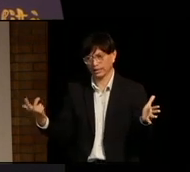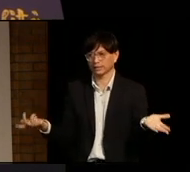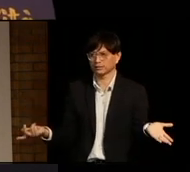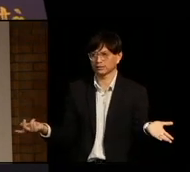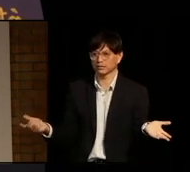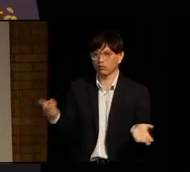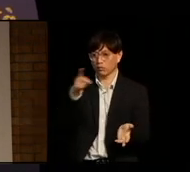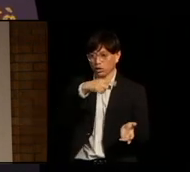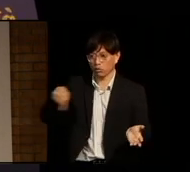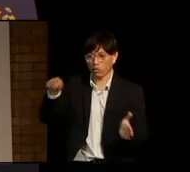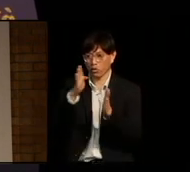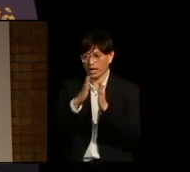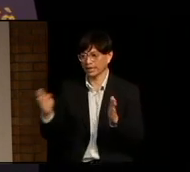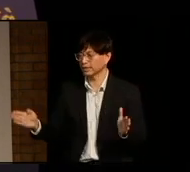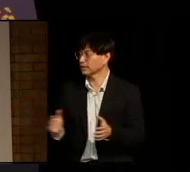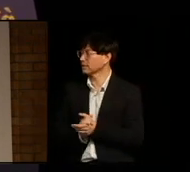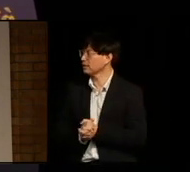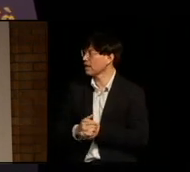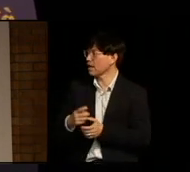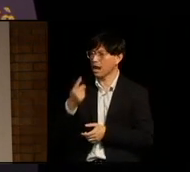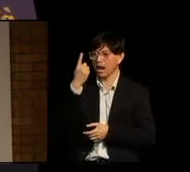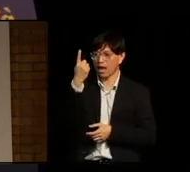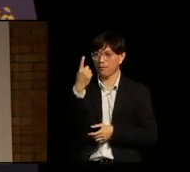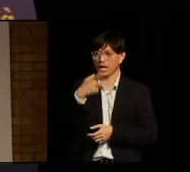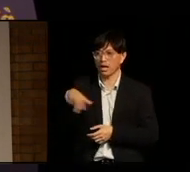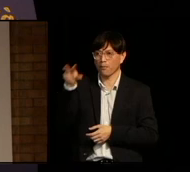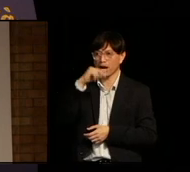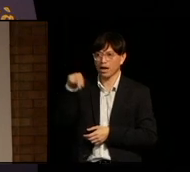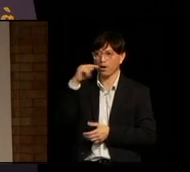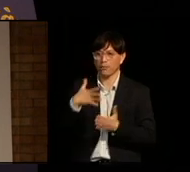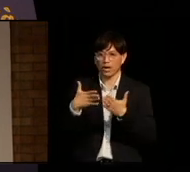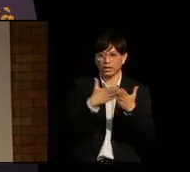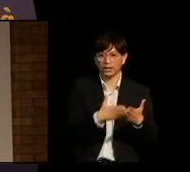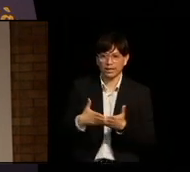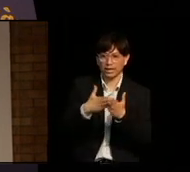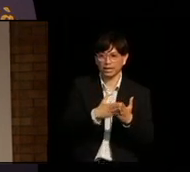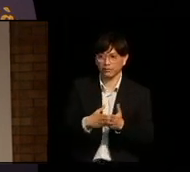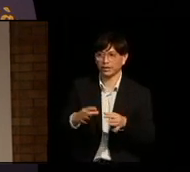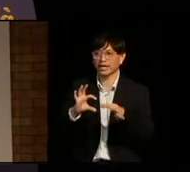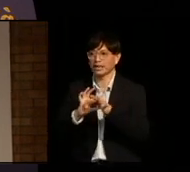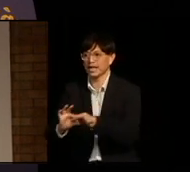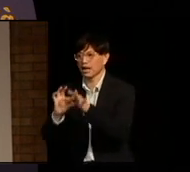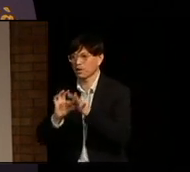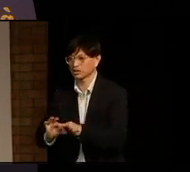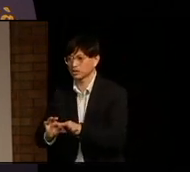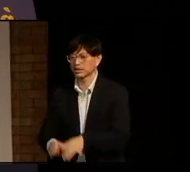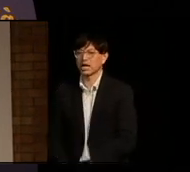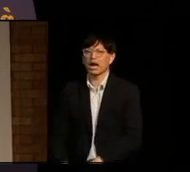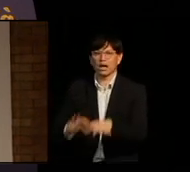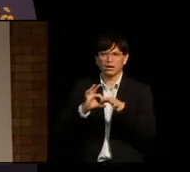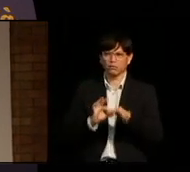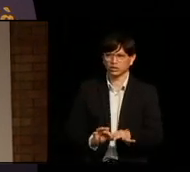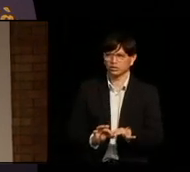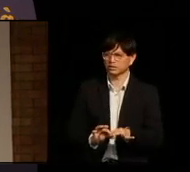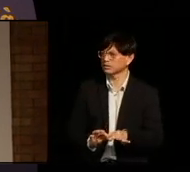per noi come catechisti la prima parlavamo anche nel vademecum dell'empatia l'empatia non è soltanto